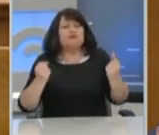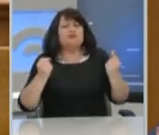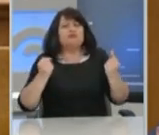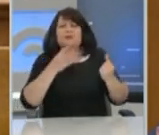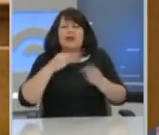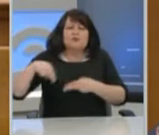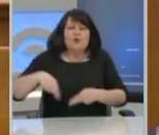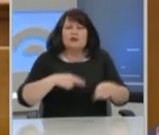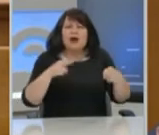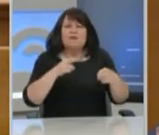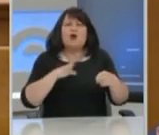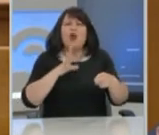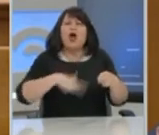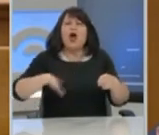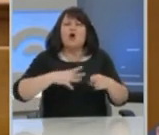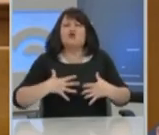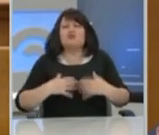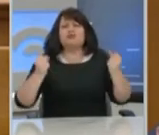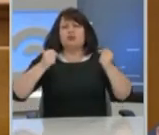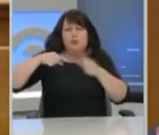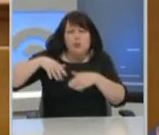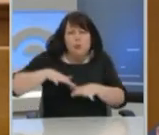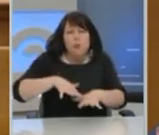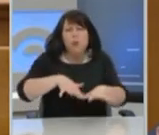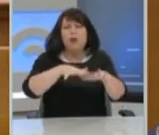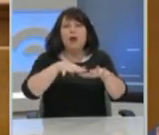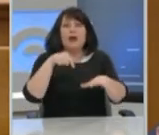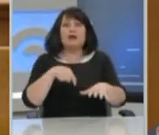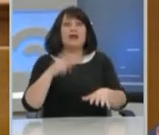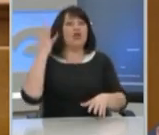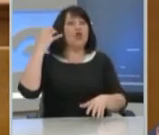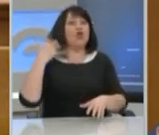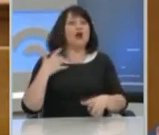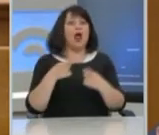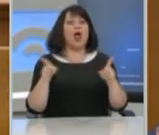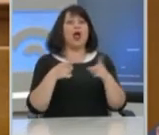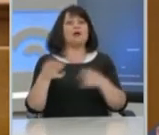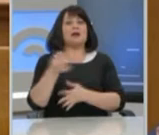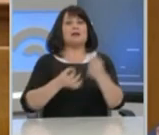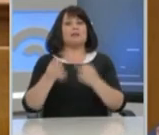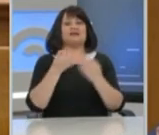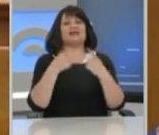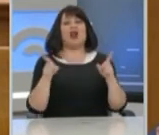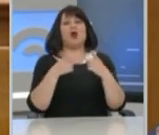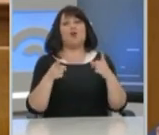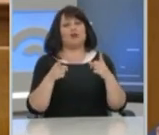ποτάμι, μέχρι και Θοδωράκη ανακαλύψατε σήμερα. Και δεν εννοώ τα τραγούδια του.